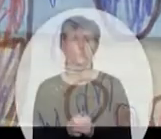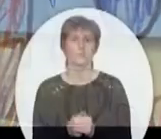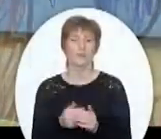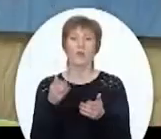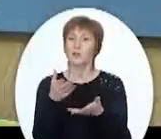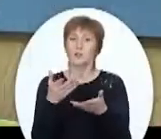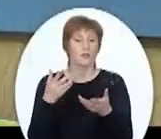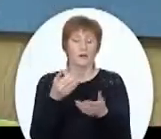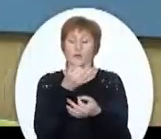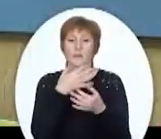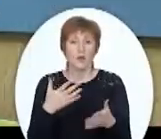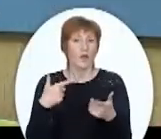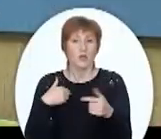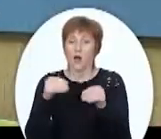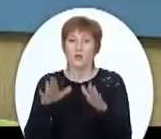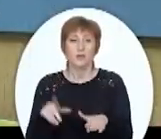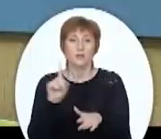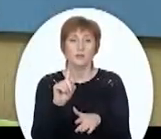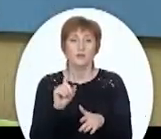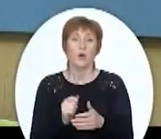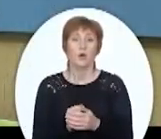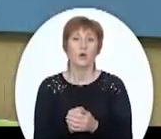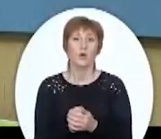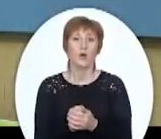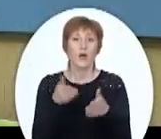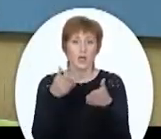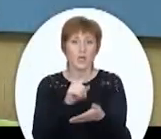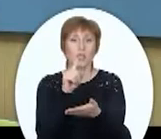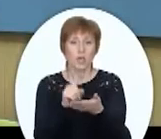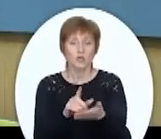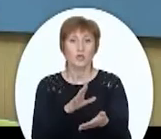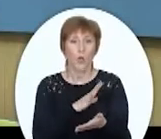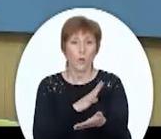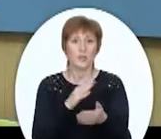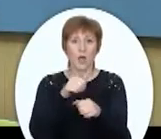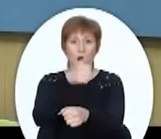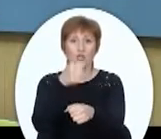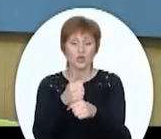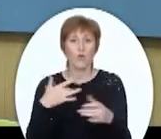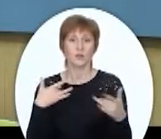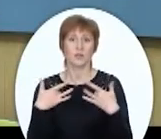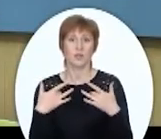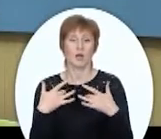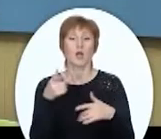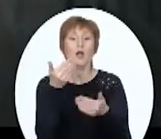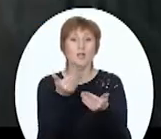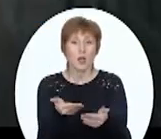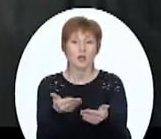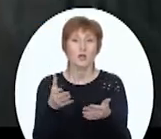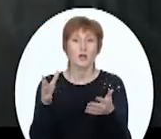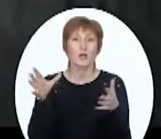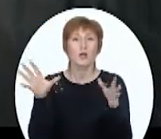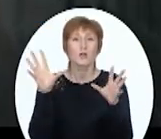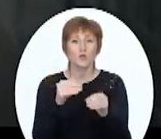В общем, они меня заворожили, и я решил, что вот это должно быть основой спектакля. На это